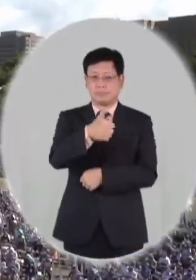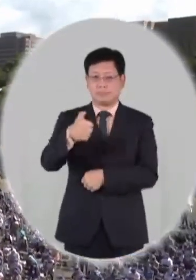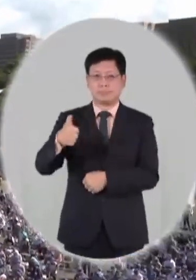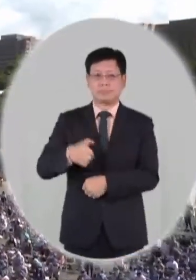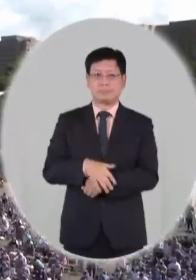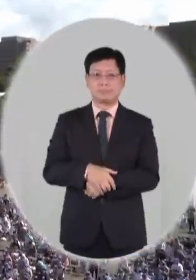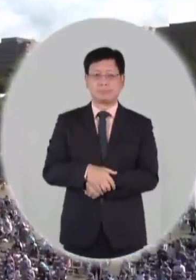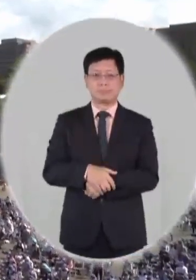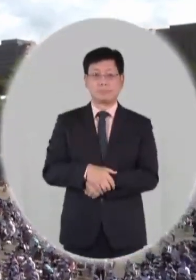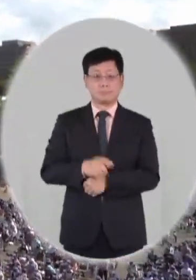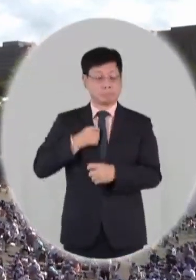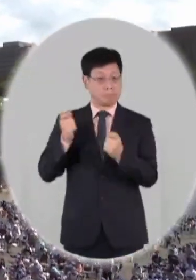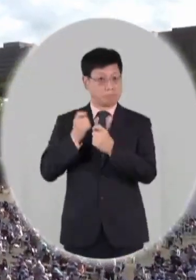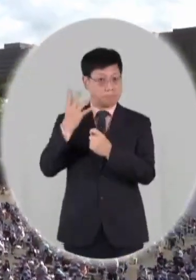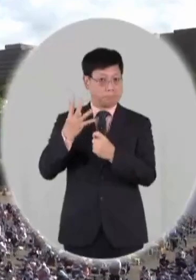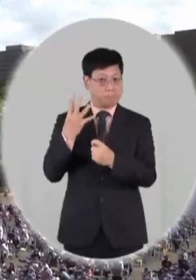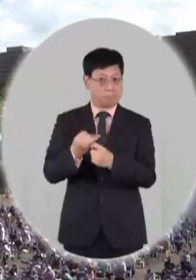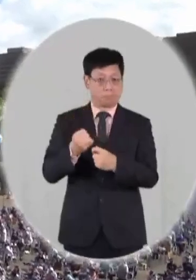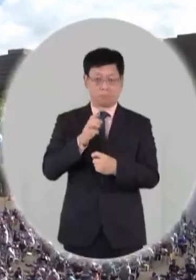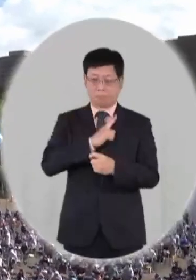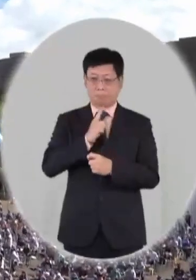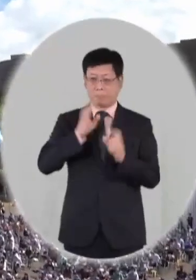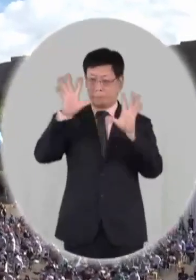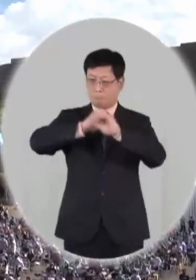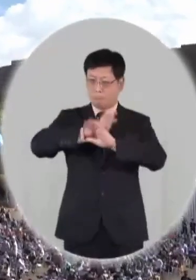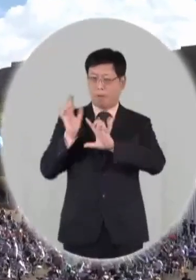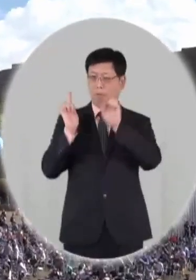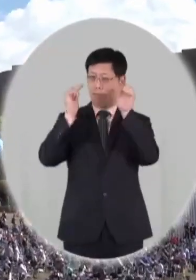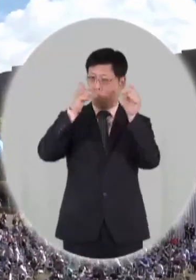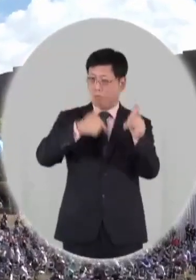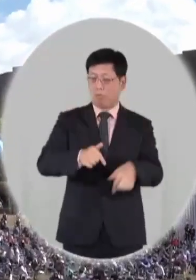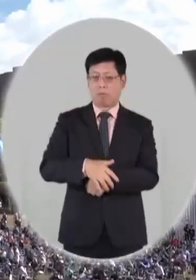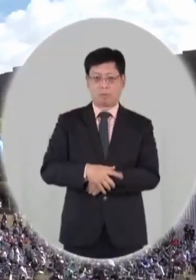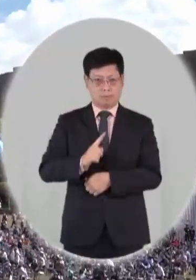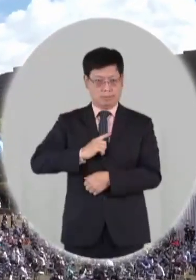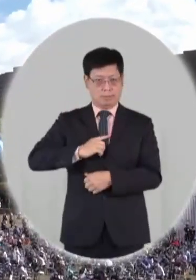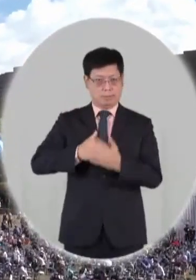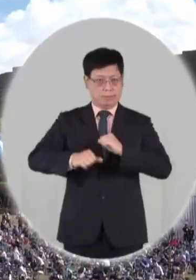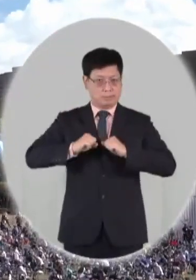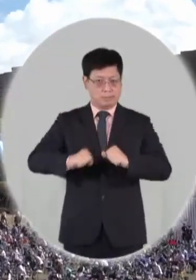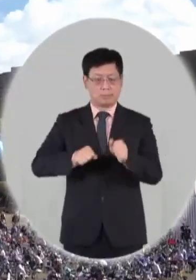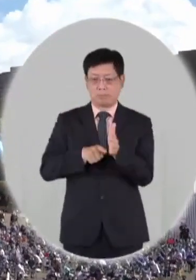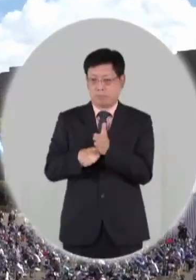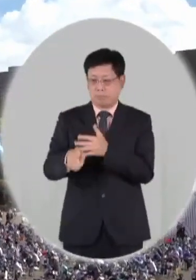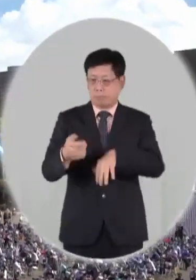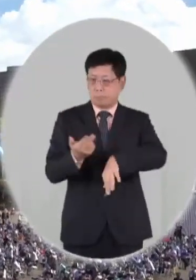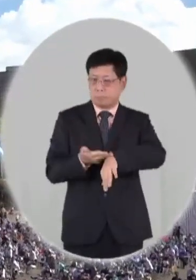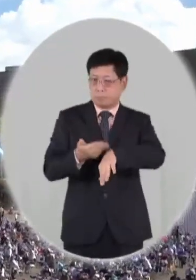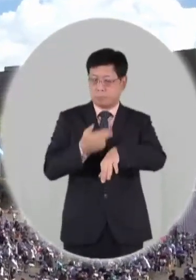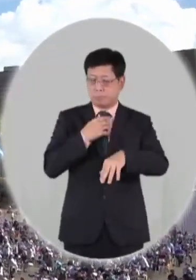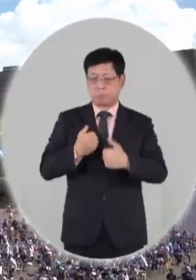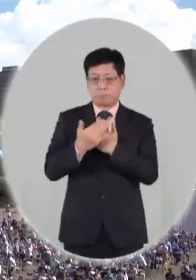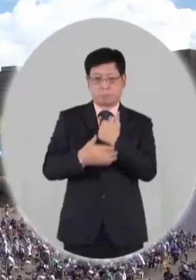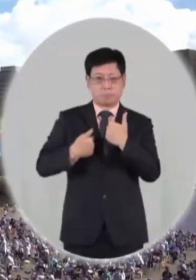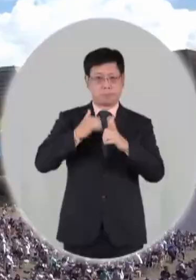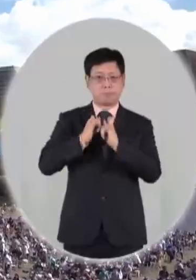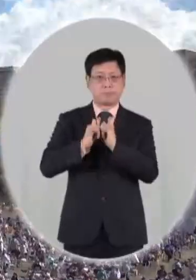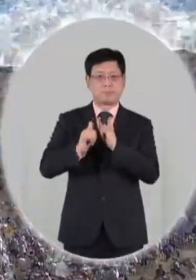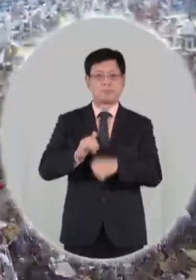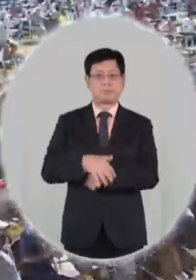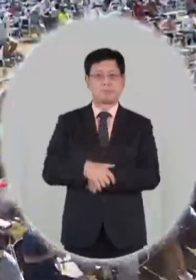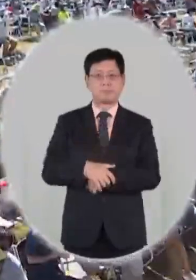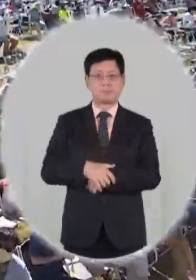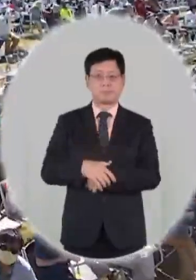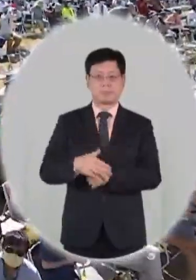们几年来不分昼夜用生命和专业守护人民、